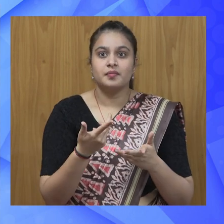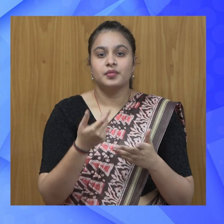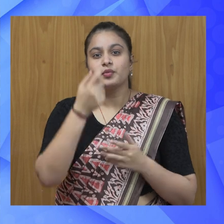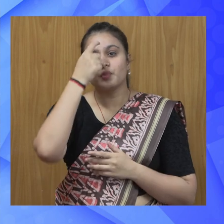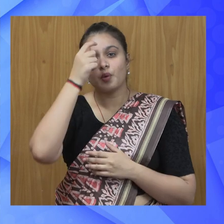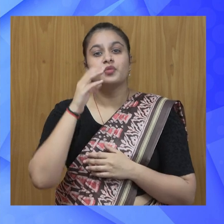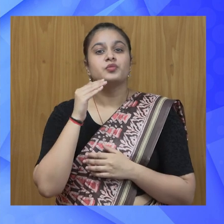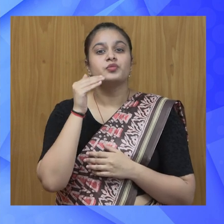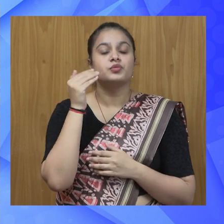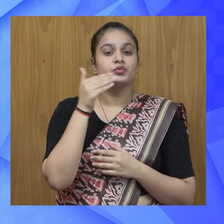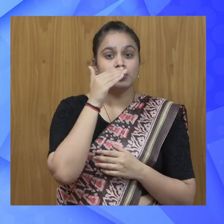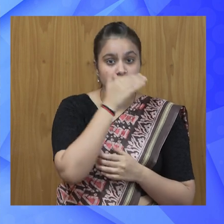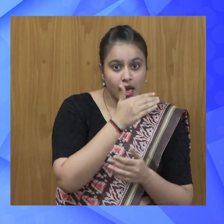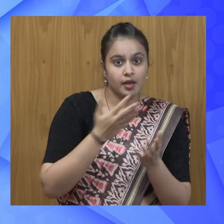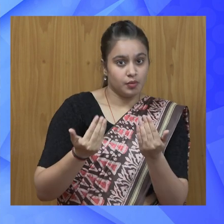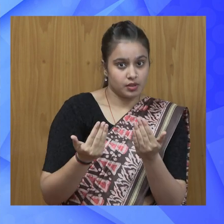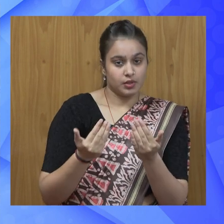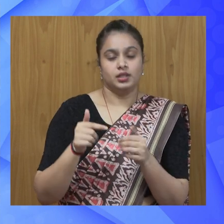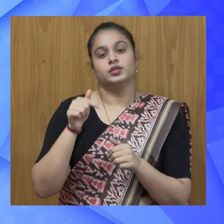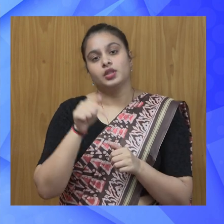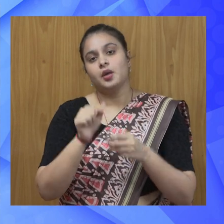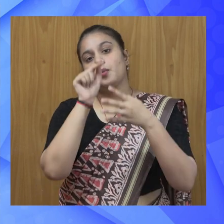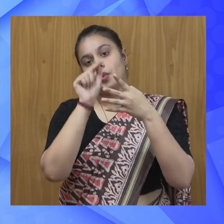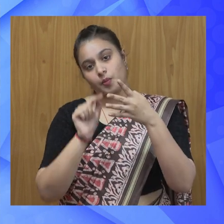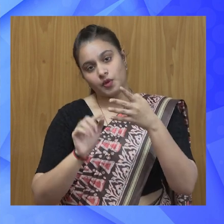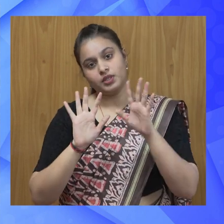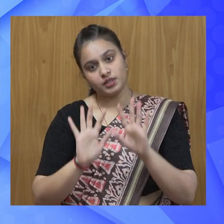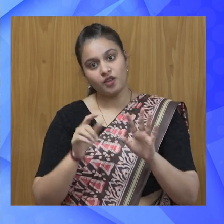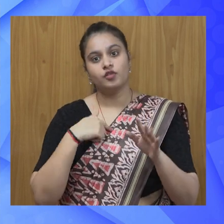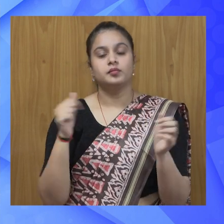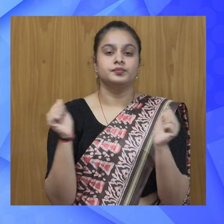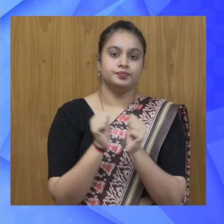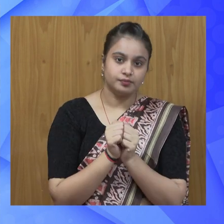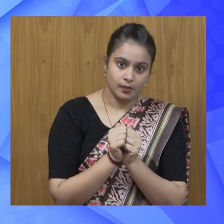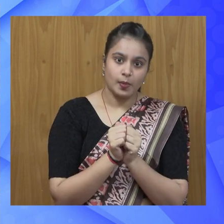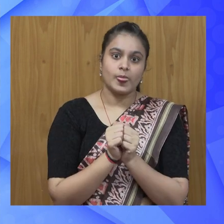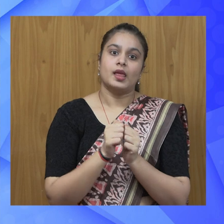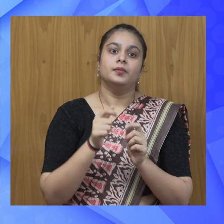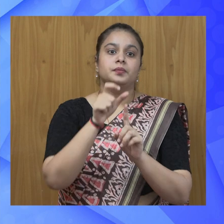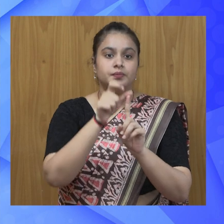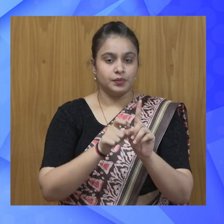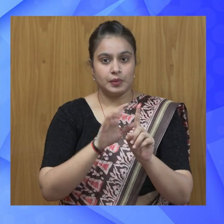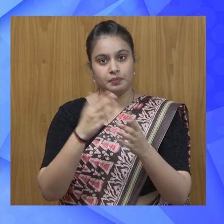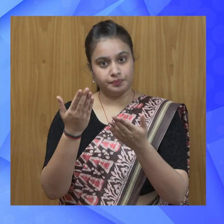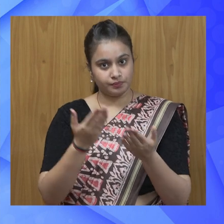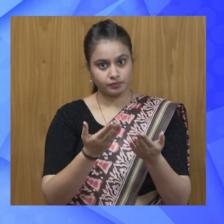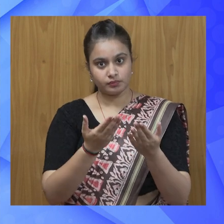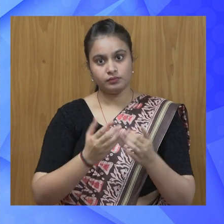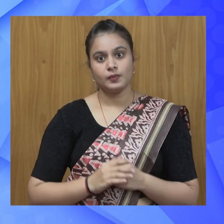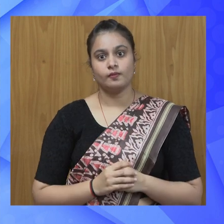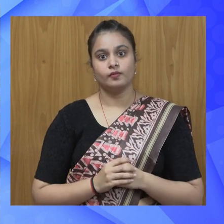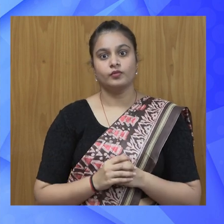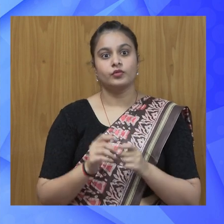में टैबू के रूप में माना जाता है. तो ये सब बिंदुओं पर बात करने के लिए हमारे साथ एक हमारे सम्मानित अतिथि जो ऑल